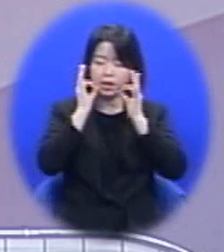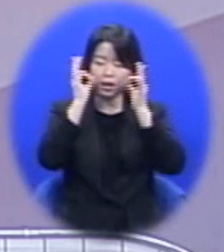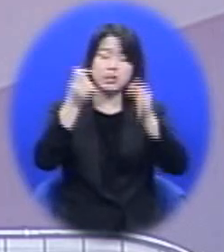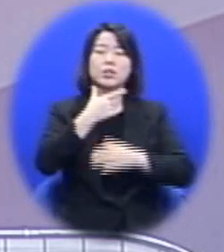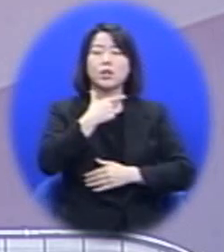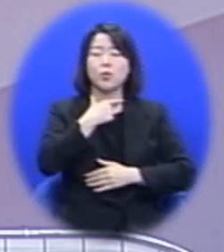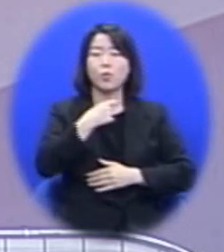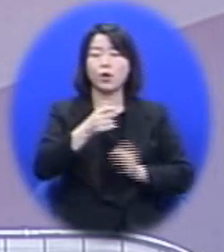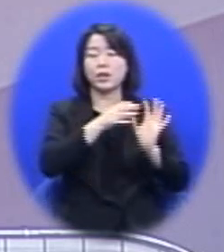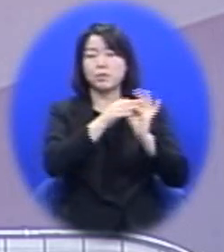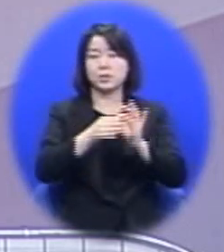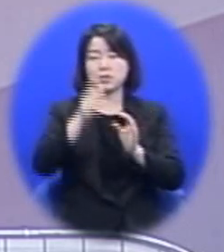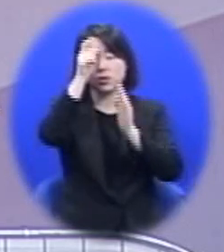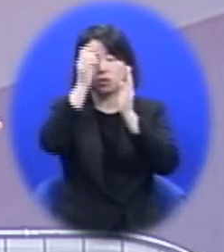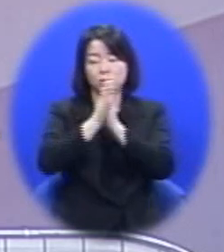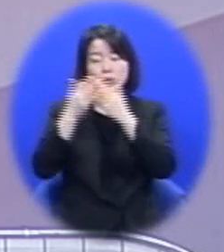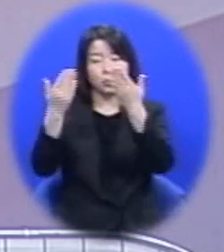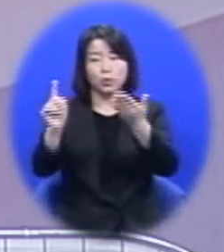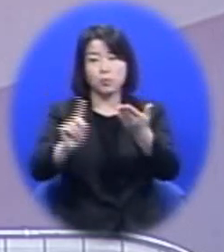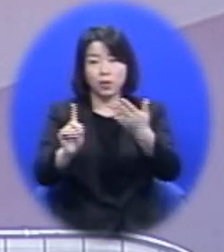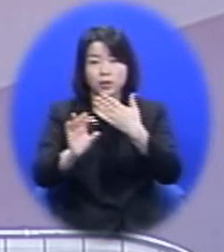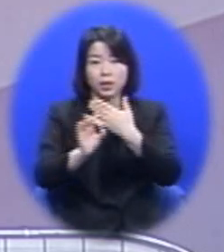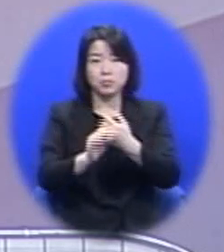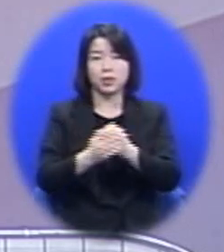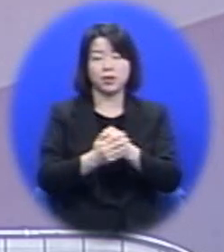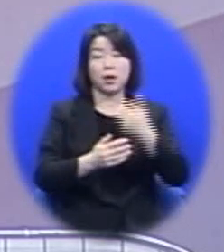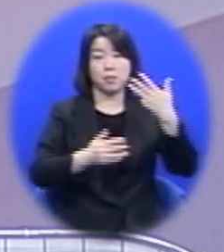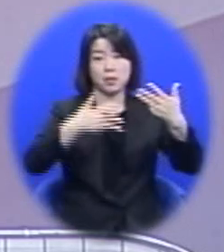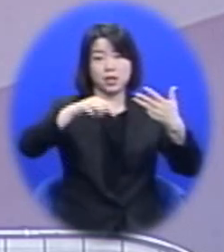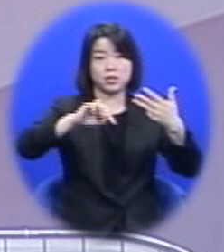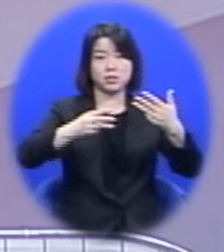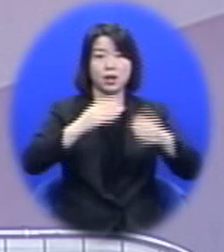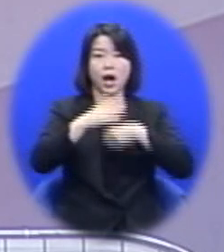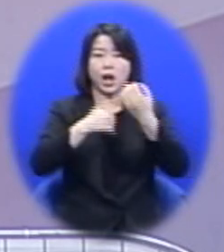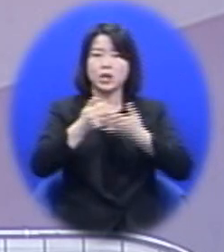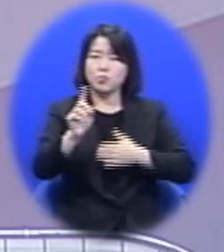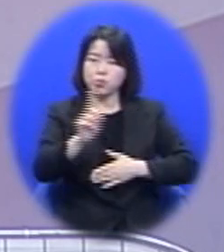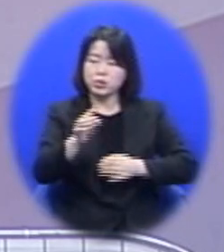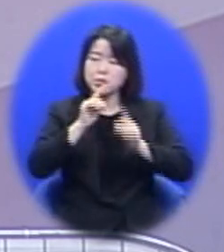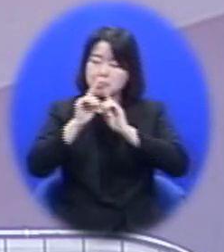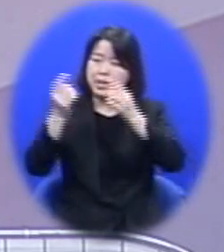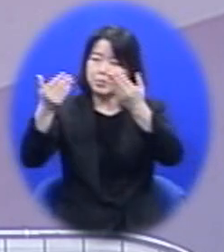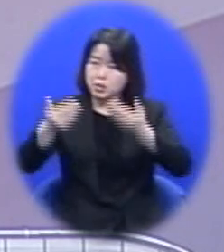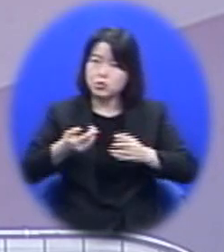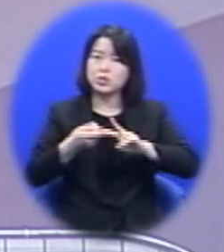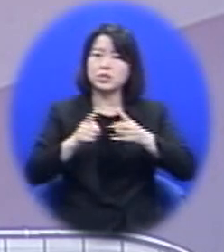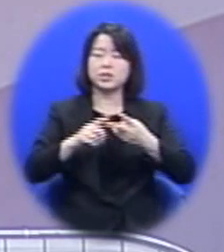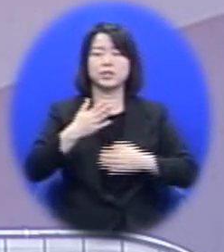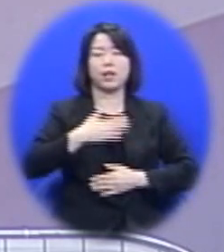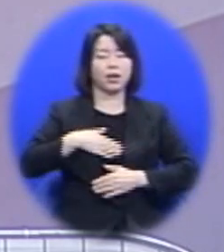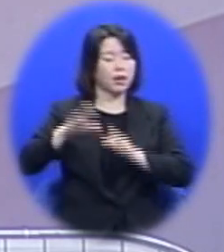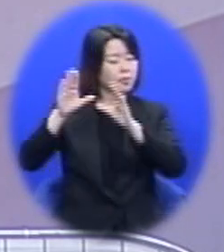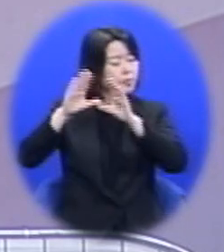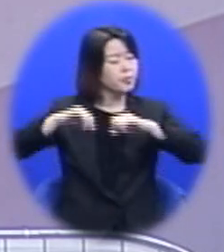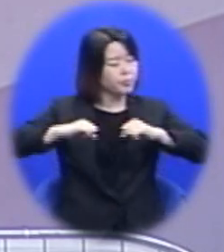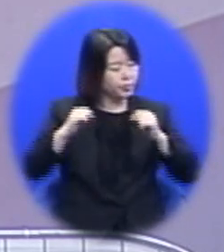이렇게 기도합니다. 8절 말씀에 하나님께서 무엇을 말씀하시든지 내가 듣겠습니다.